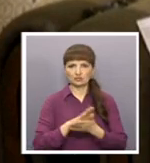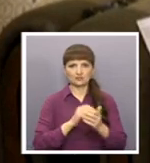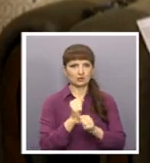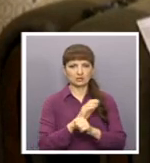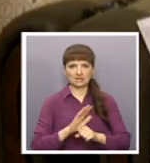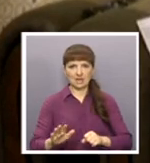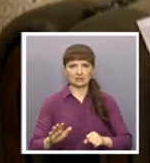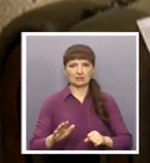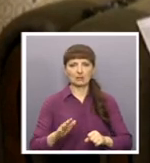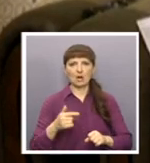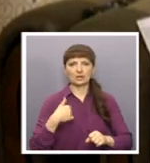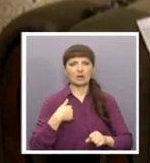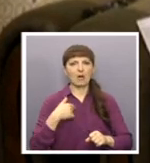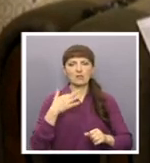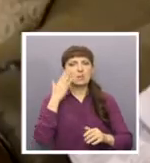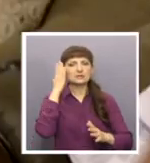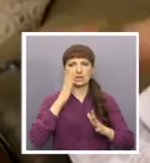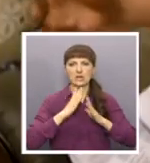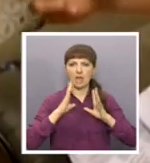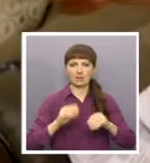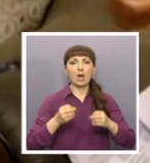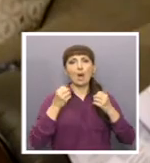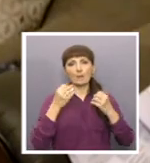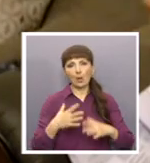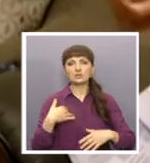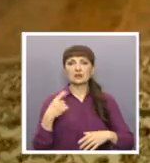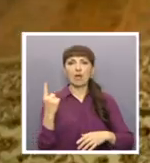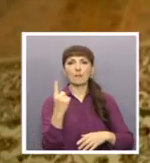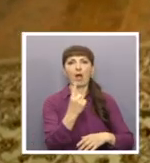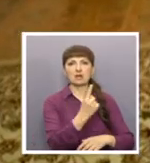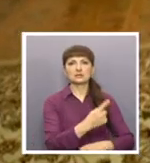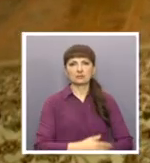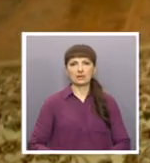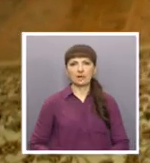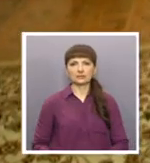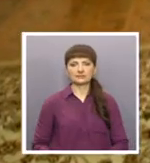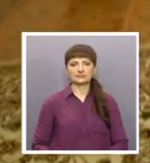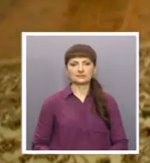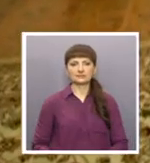кинул бы. Но у меня такого умысла не было. Я просто проходил вот так.